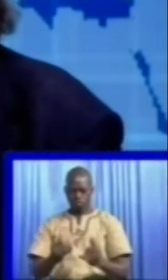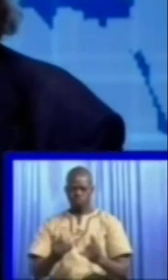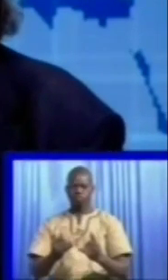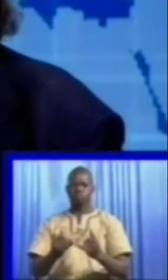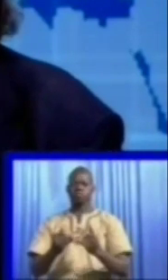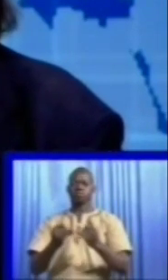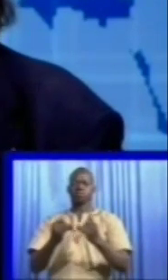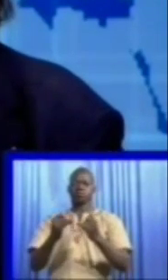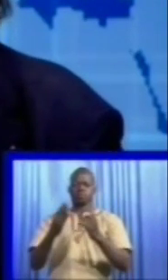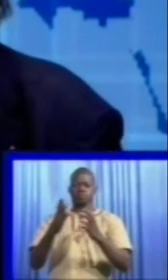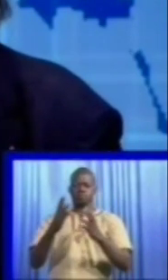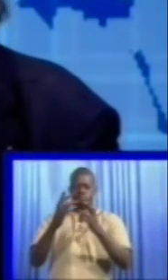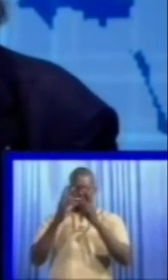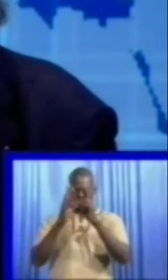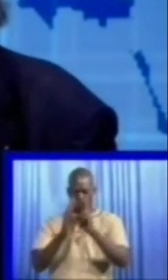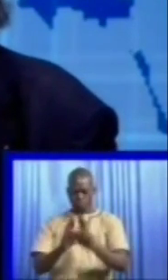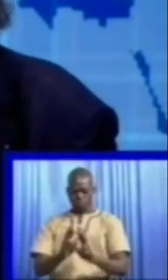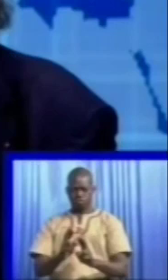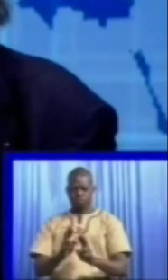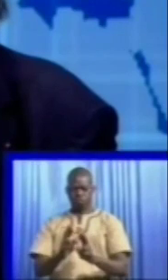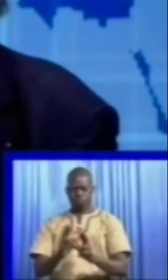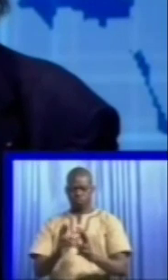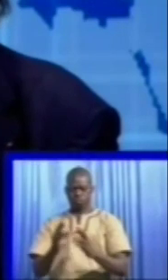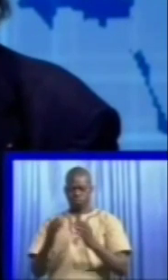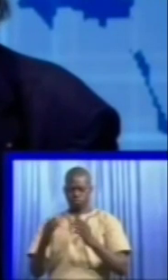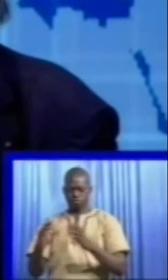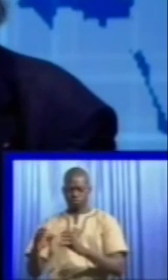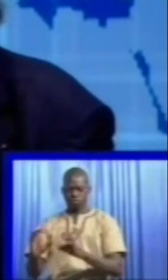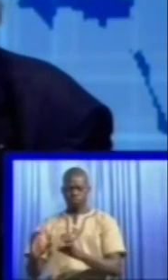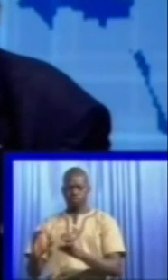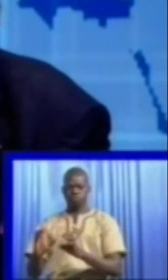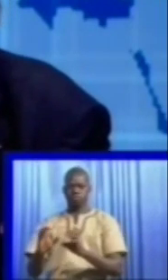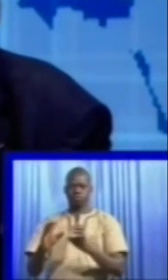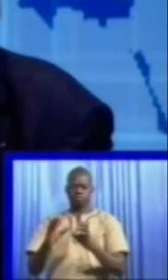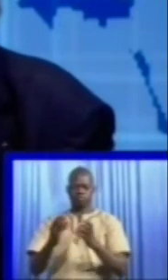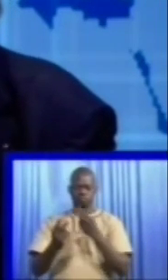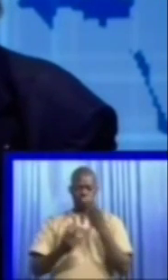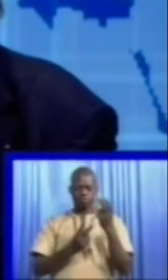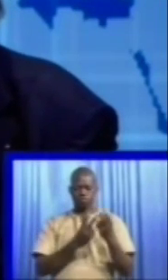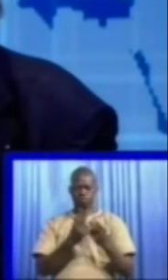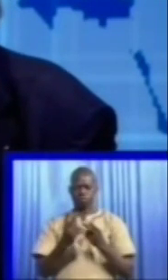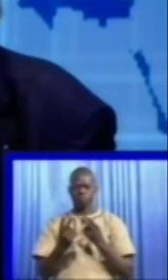hiérarchiser l'information, à la classer et surtout à la vérifier.